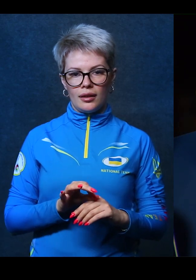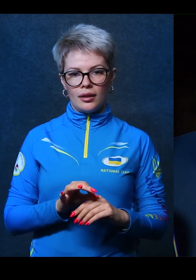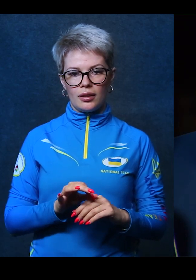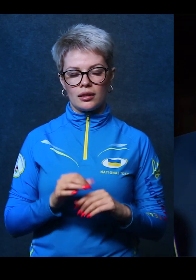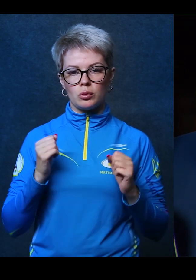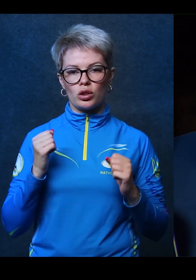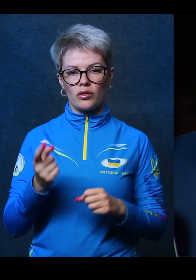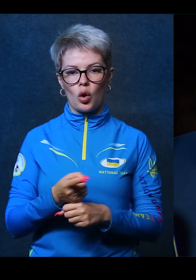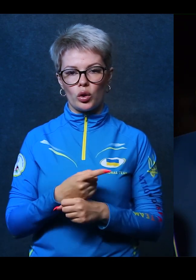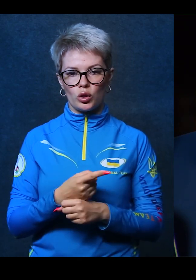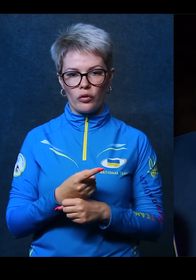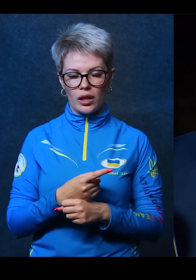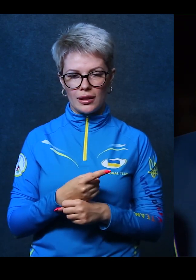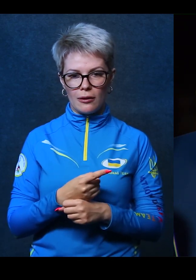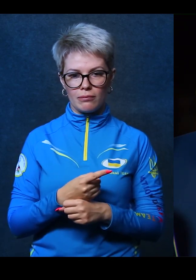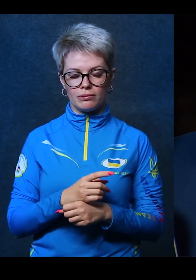проходять спортивне орієнтування,